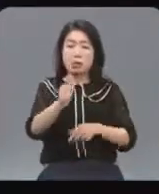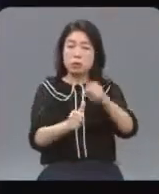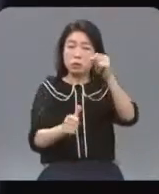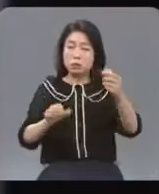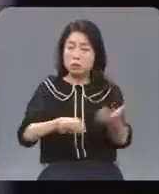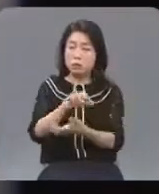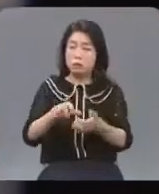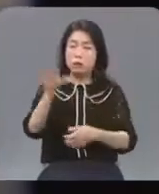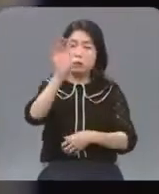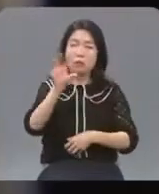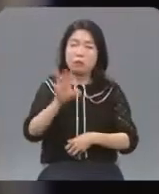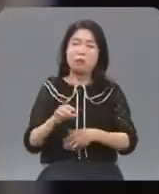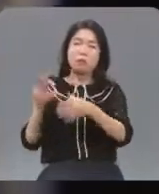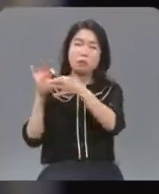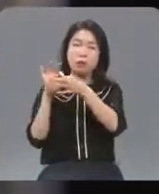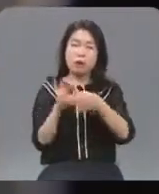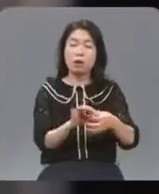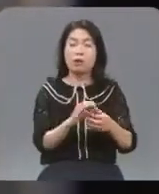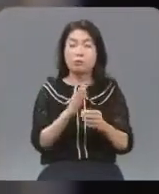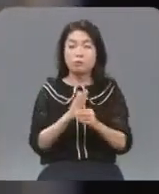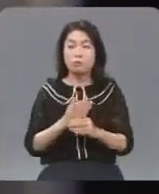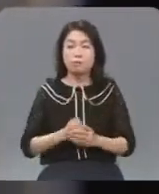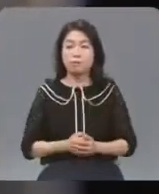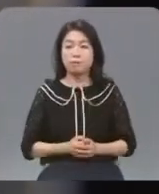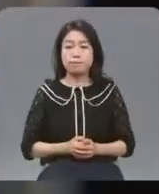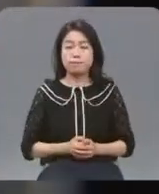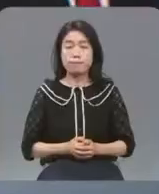있습니다 kbs 뉴스 취지입니다